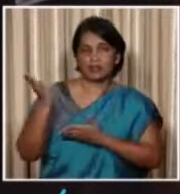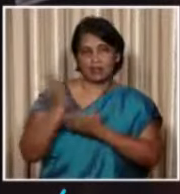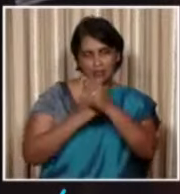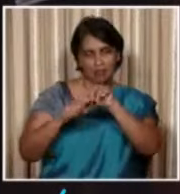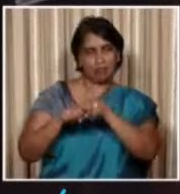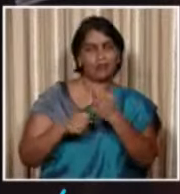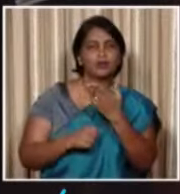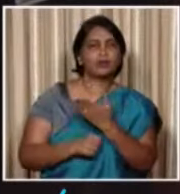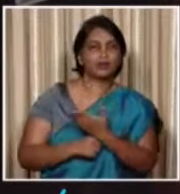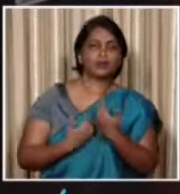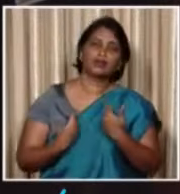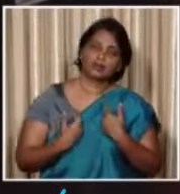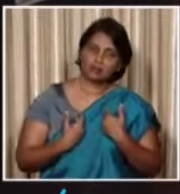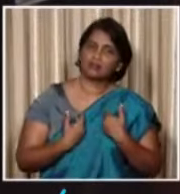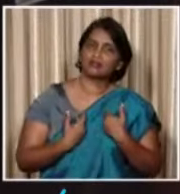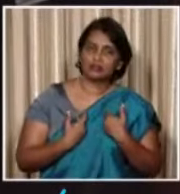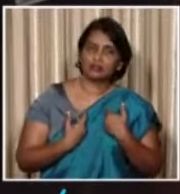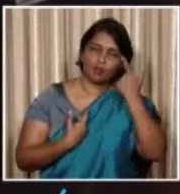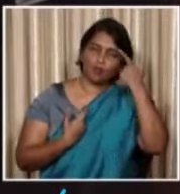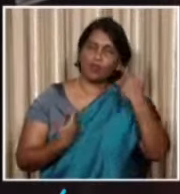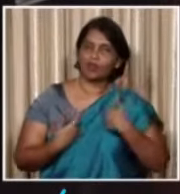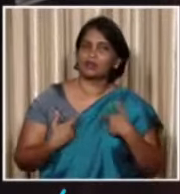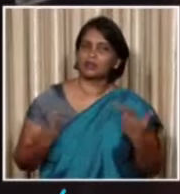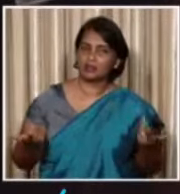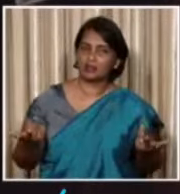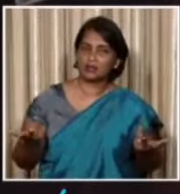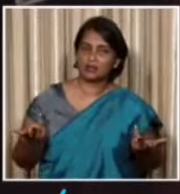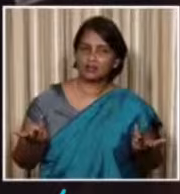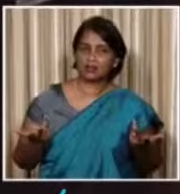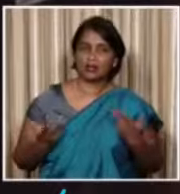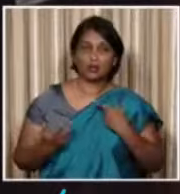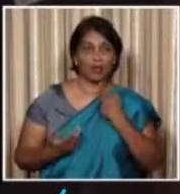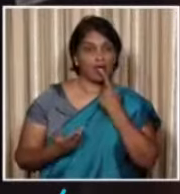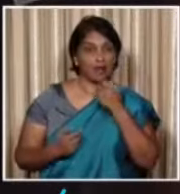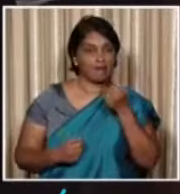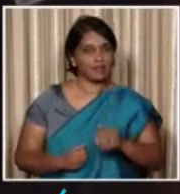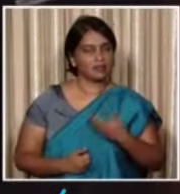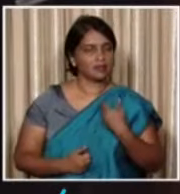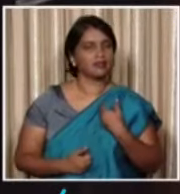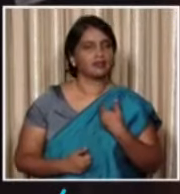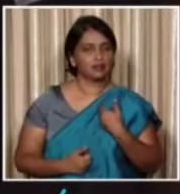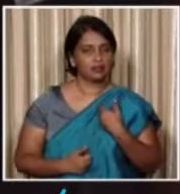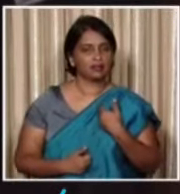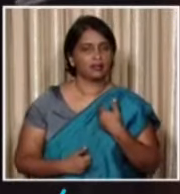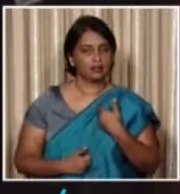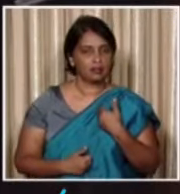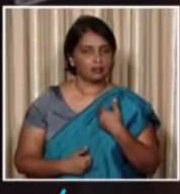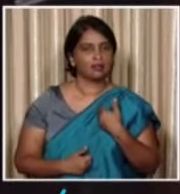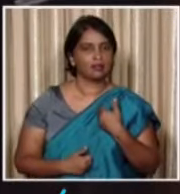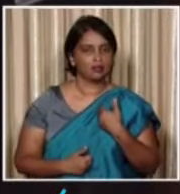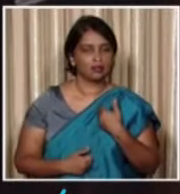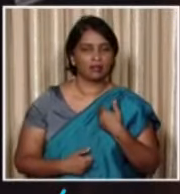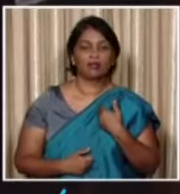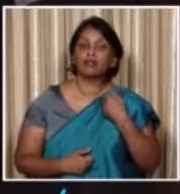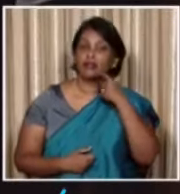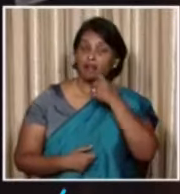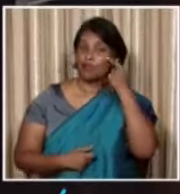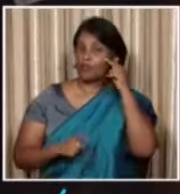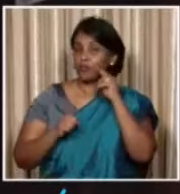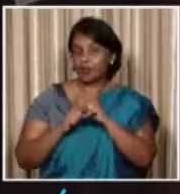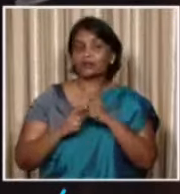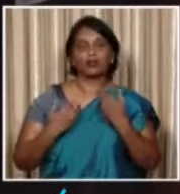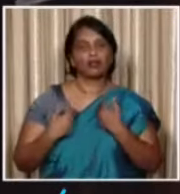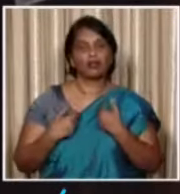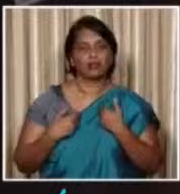නම් අපිට අපි ගැන මොන කතාවද? අපේ කටසරයිනේ. ඉතින් එතුමාට එතුමාට ගෙනාවා නම්